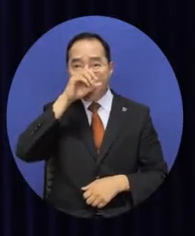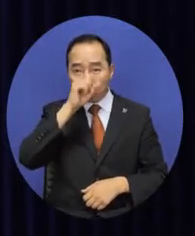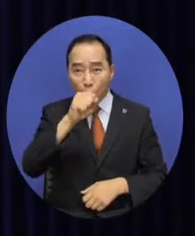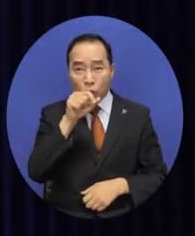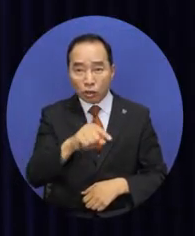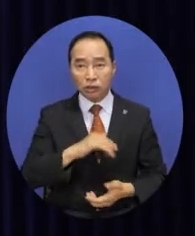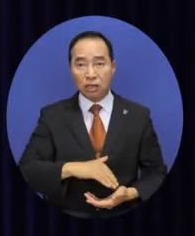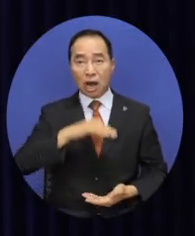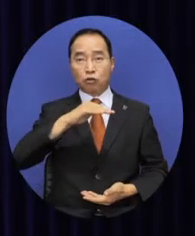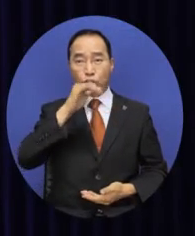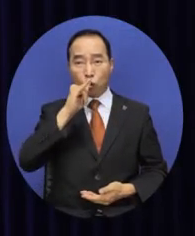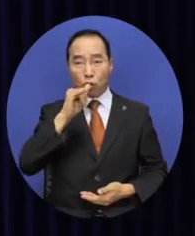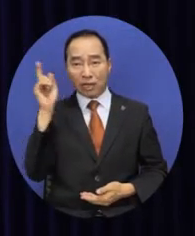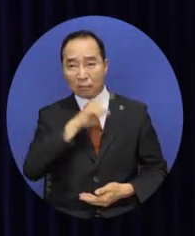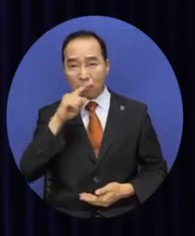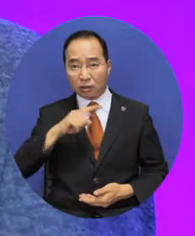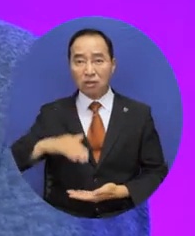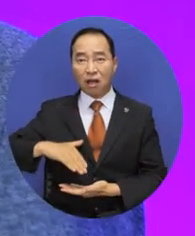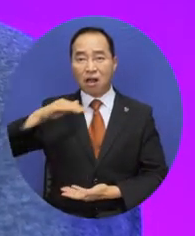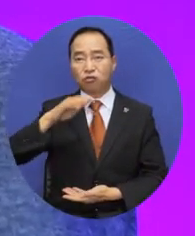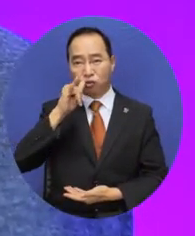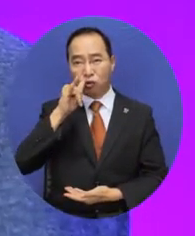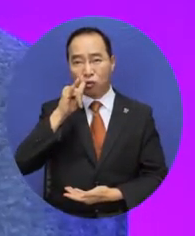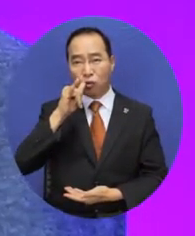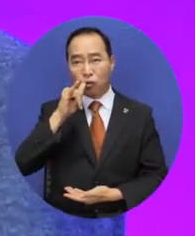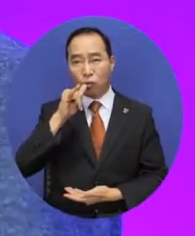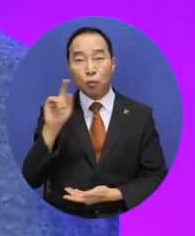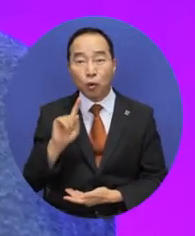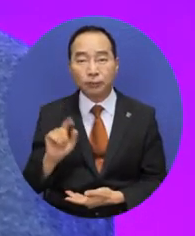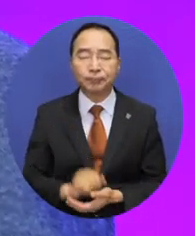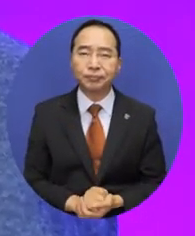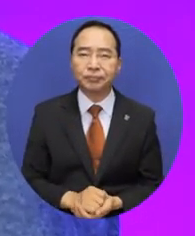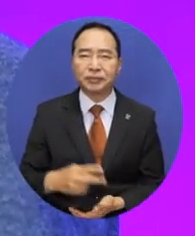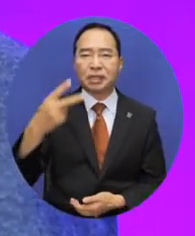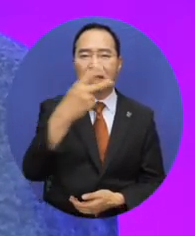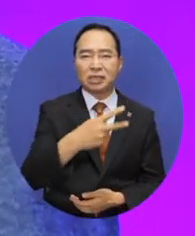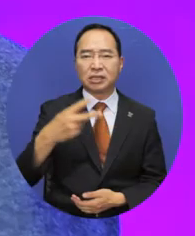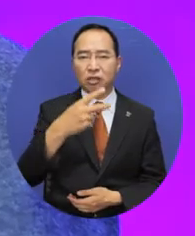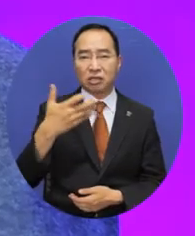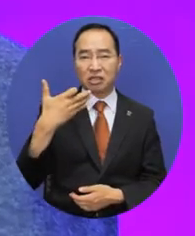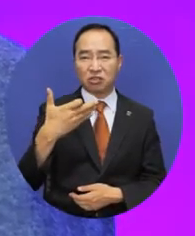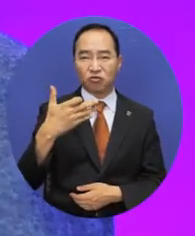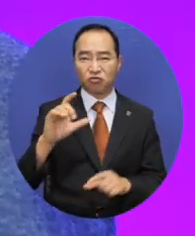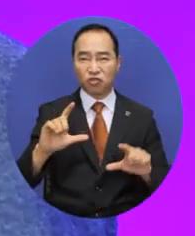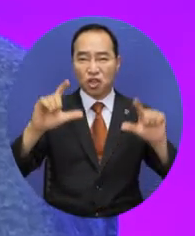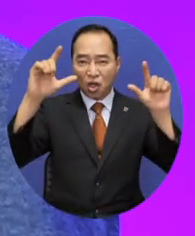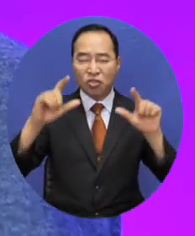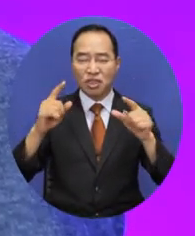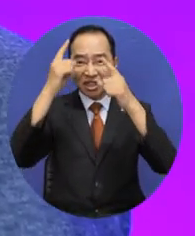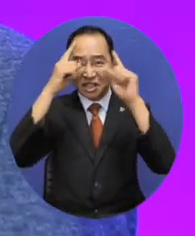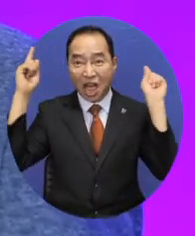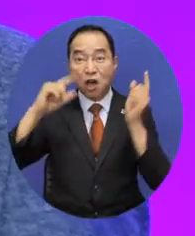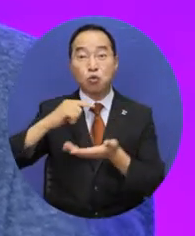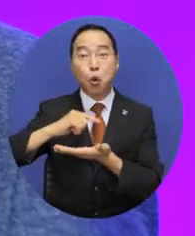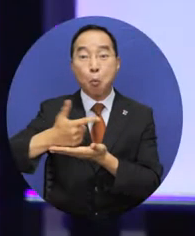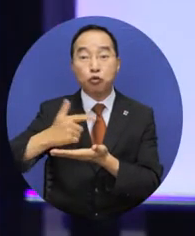그 사례를 말씀을 드리겠습니다. 2019년에 굉장히 획기적인 논문이 발표가